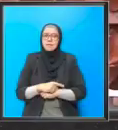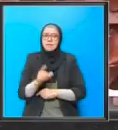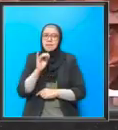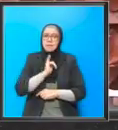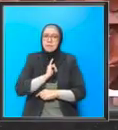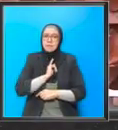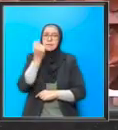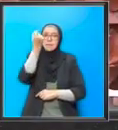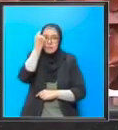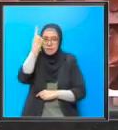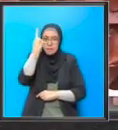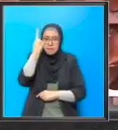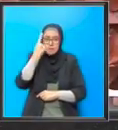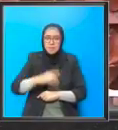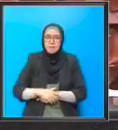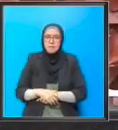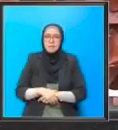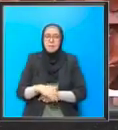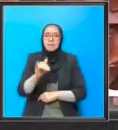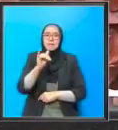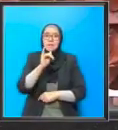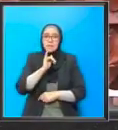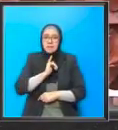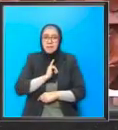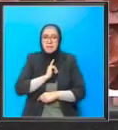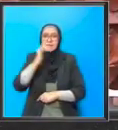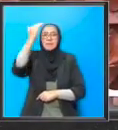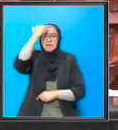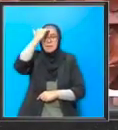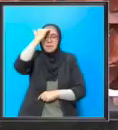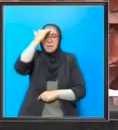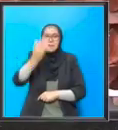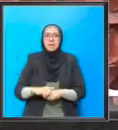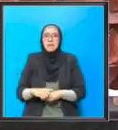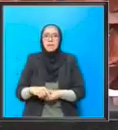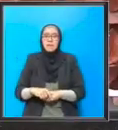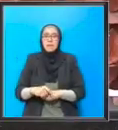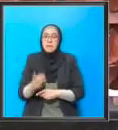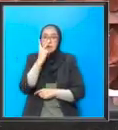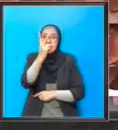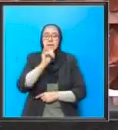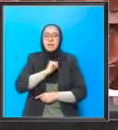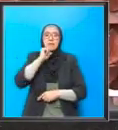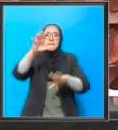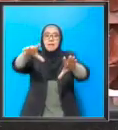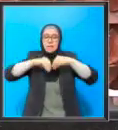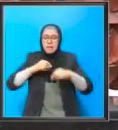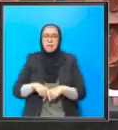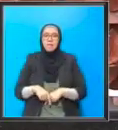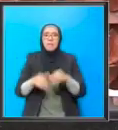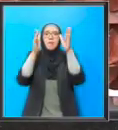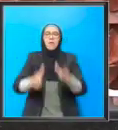saya paham saya pun pendapat saya tak diterima orang mengatakan saya sebagai